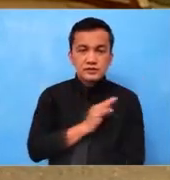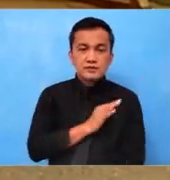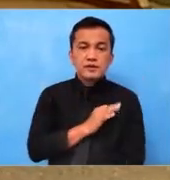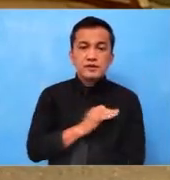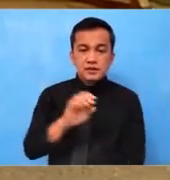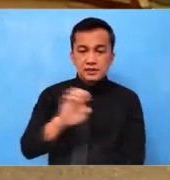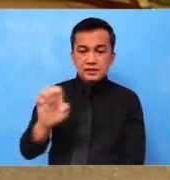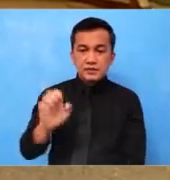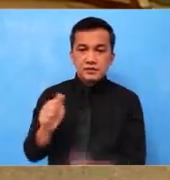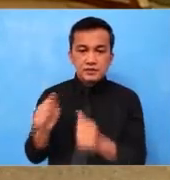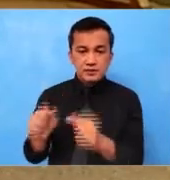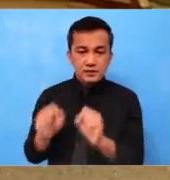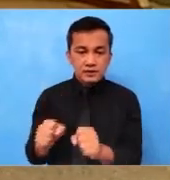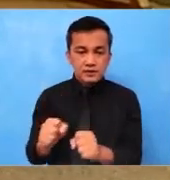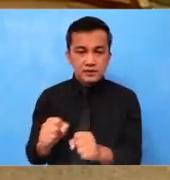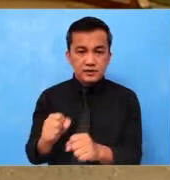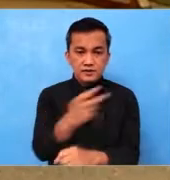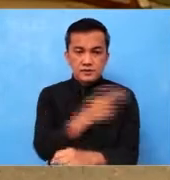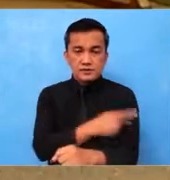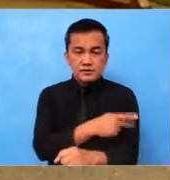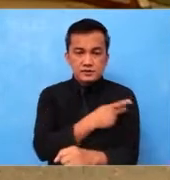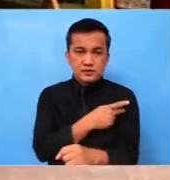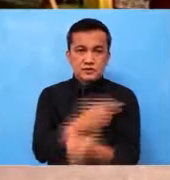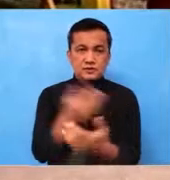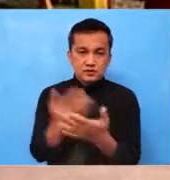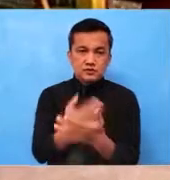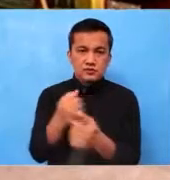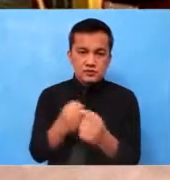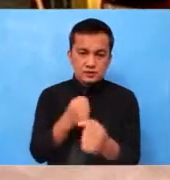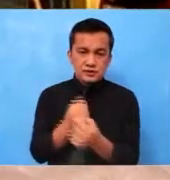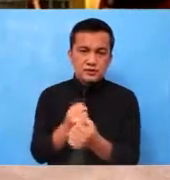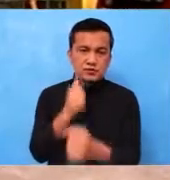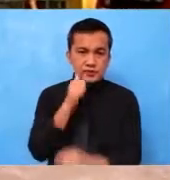pasyente pagsapit ng New Year sa lubong bukas.